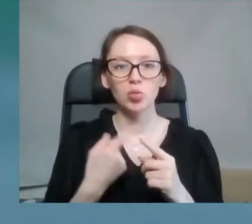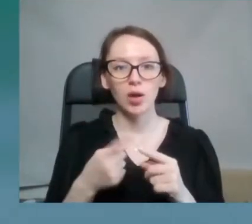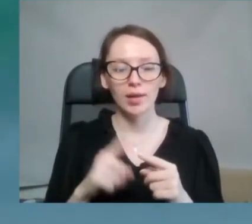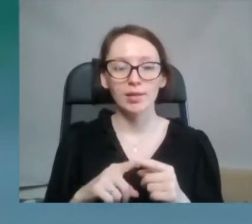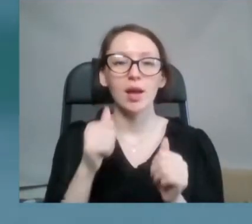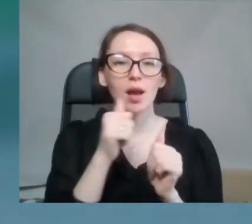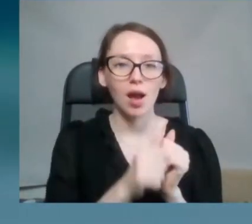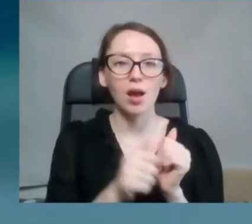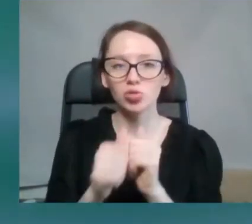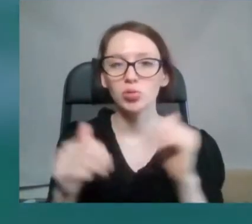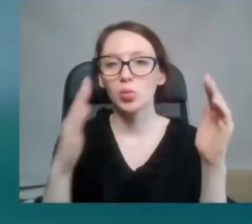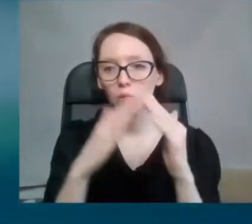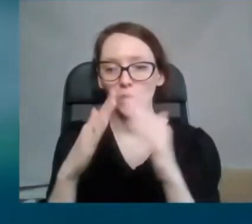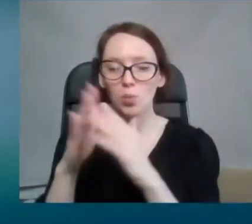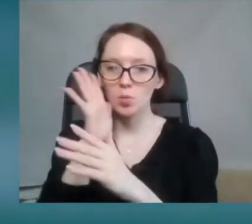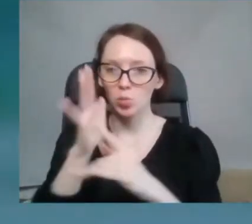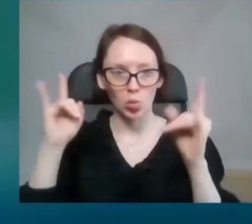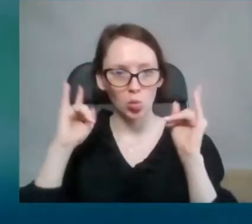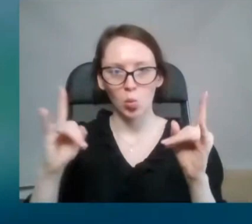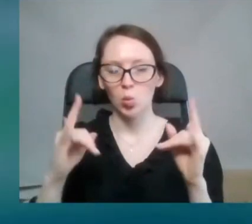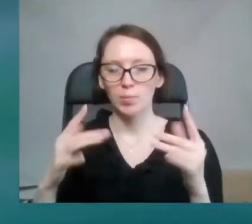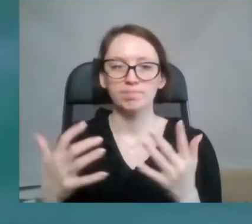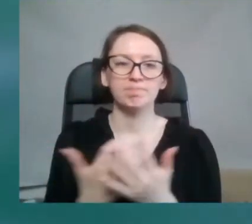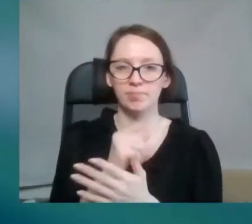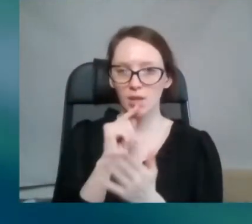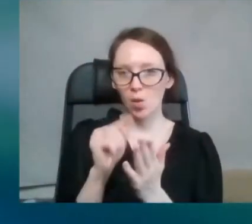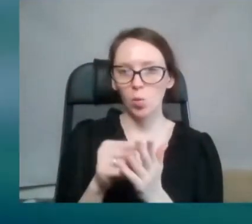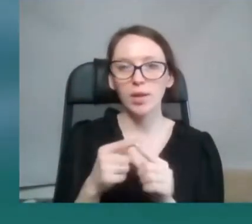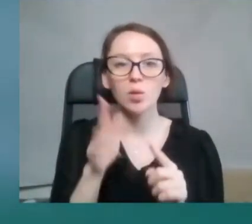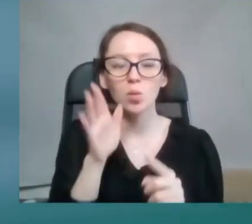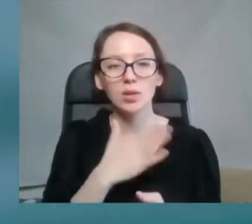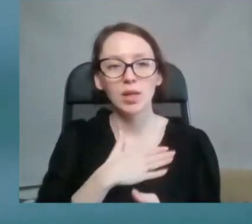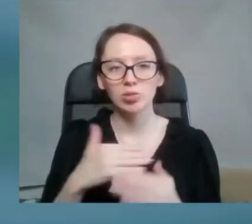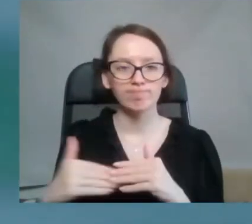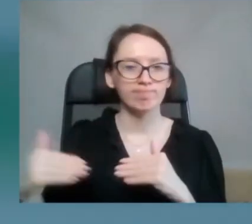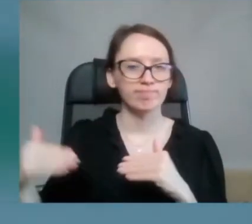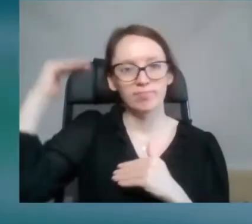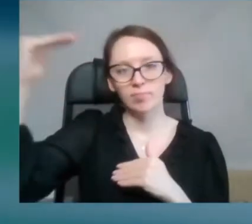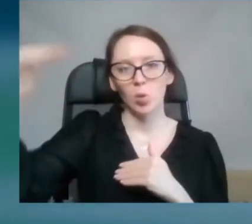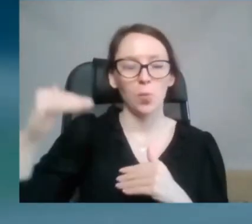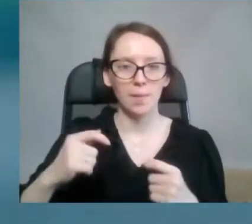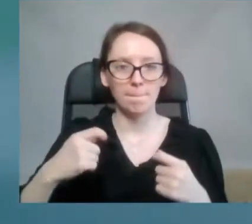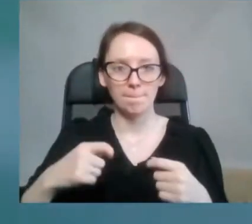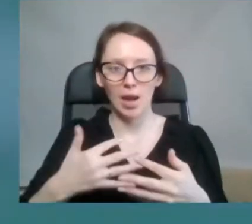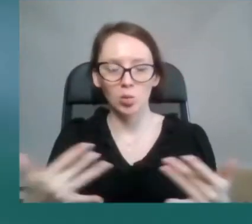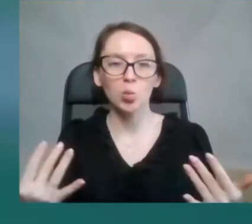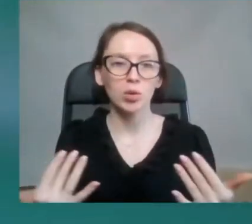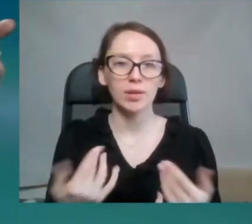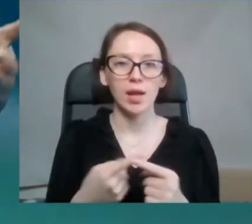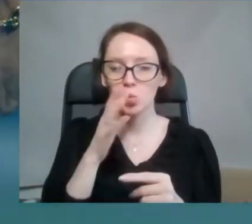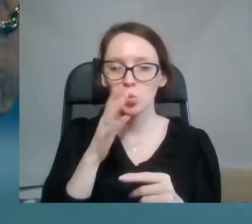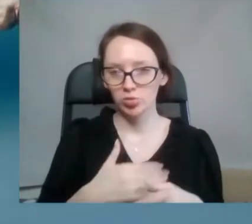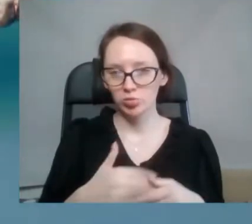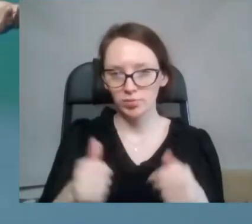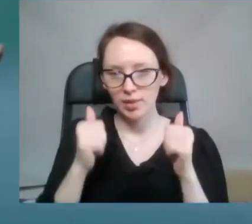доме будет крутой находкой. Это будет нашим топовым продуктом, это будет нашим классным рабочим инструментом.